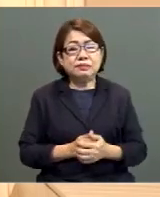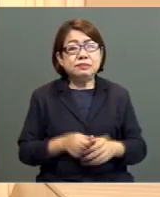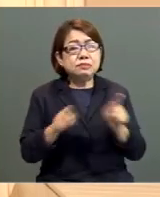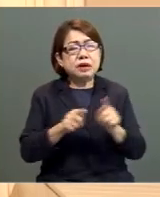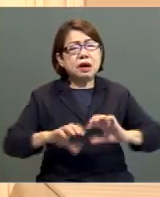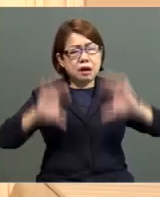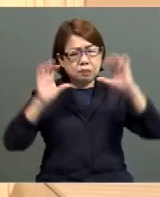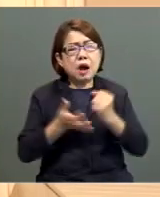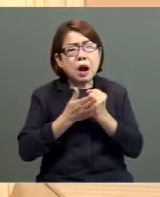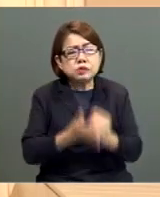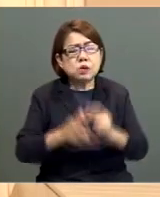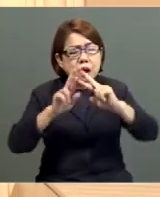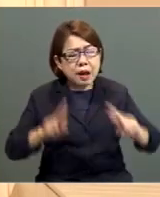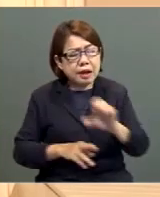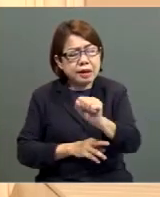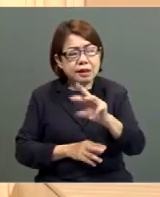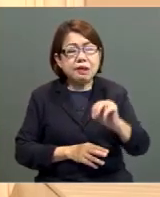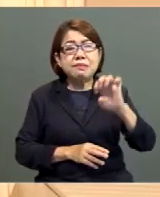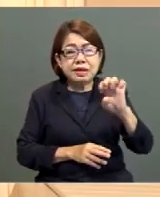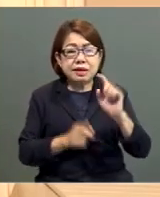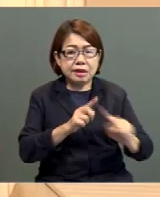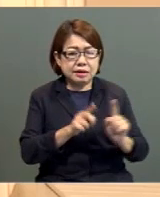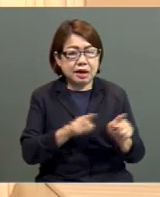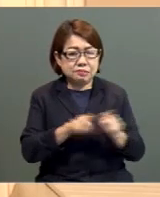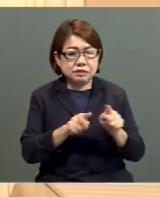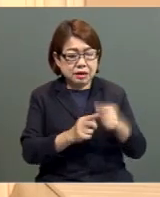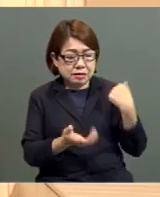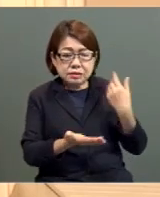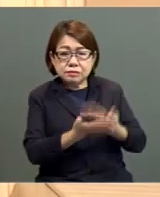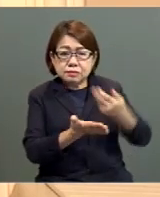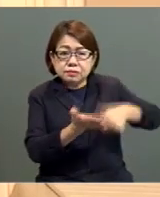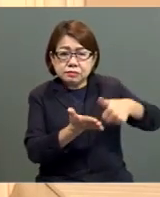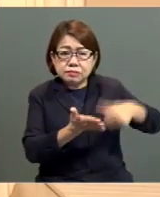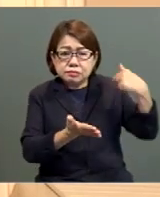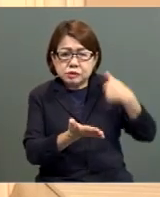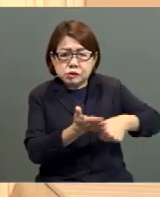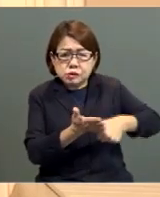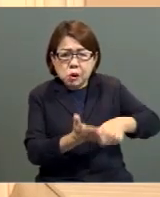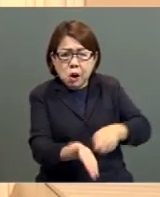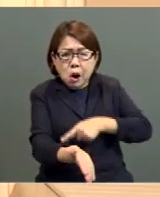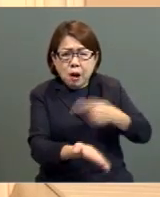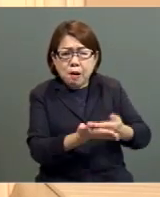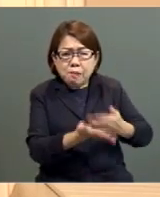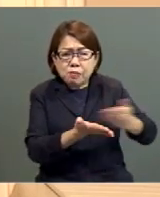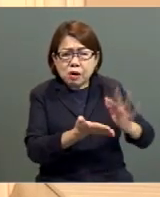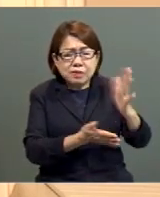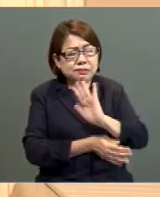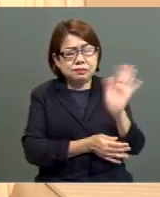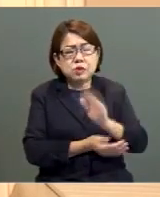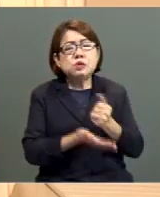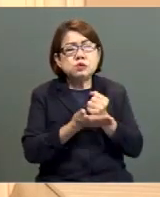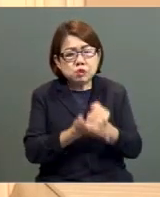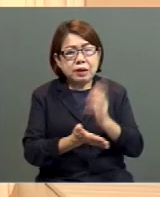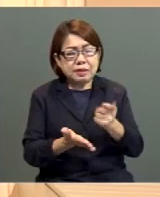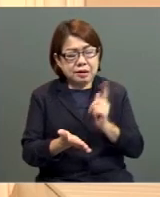องลดภาระค่าใช้จ่ายบริหารหนี้เดิมไม่เป็น NPL ด้วยมาตรการด้านภาษี